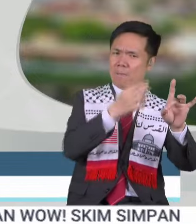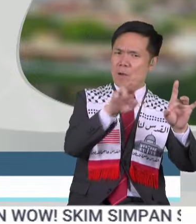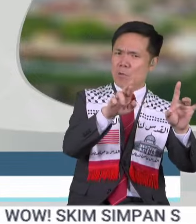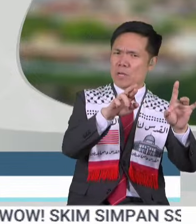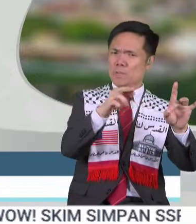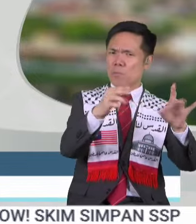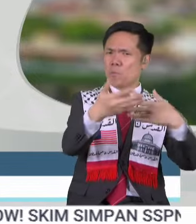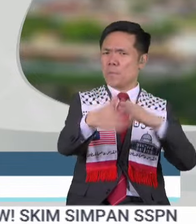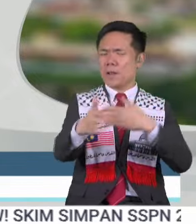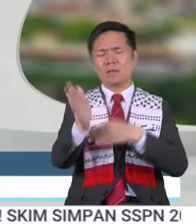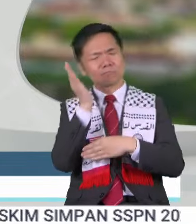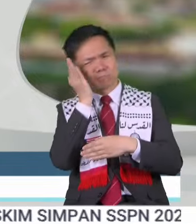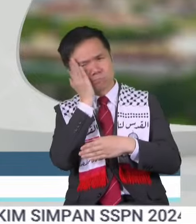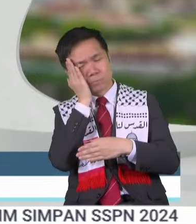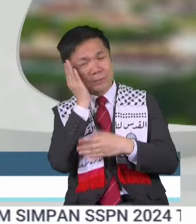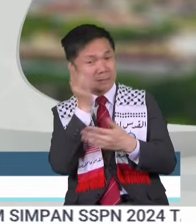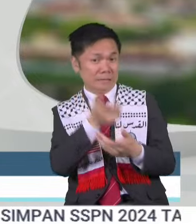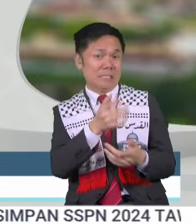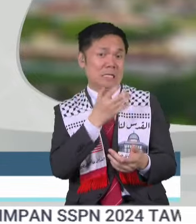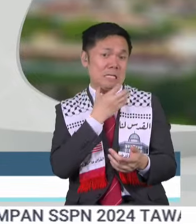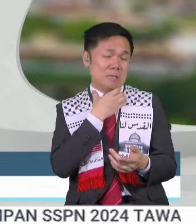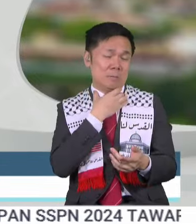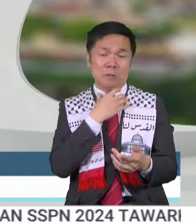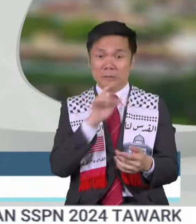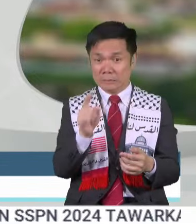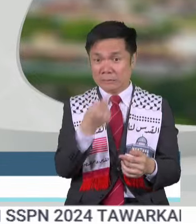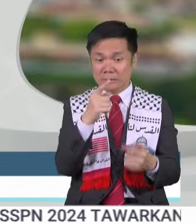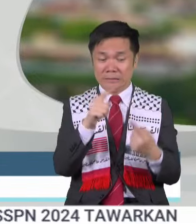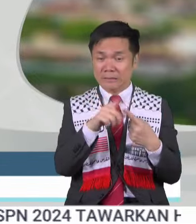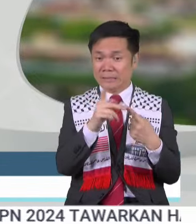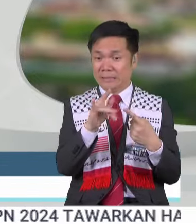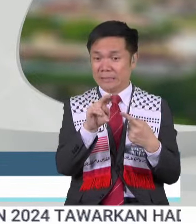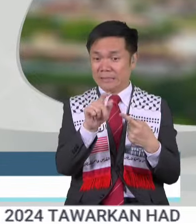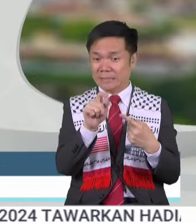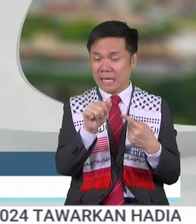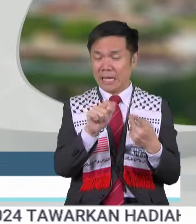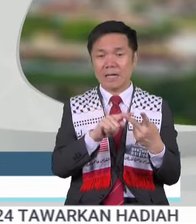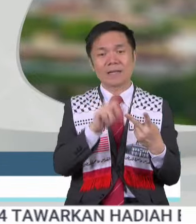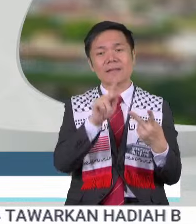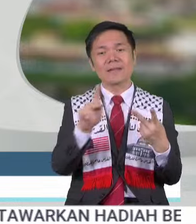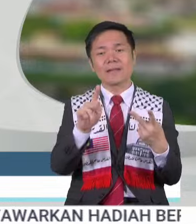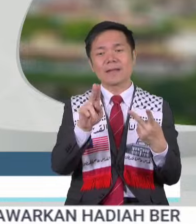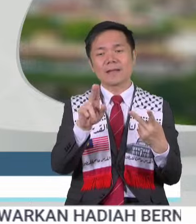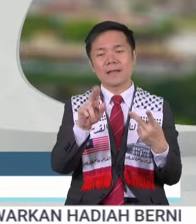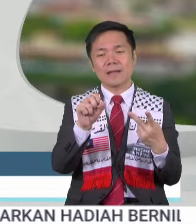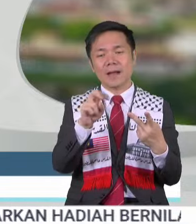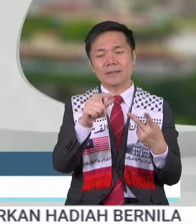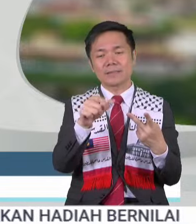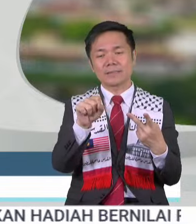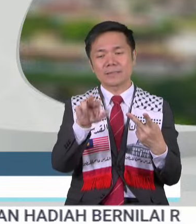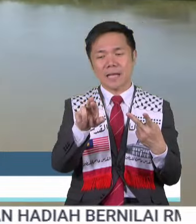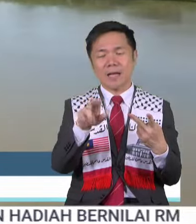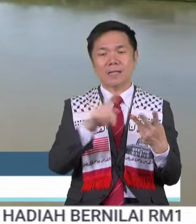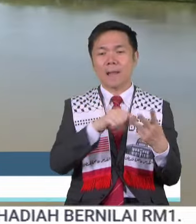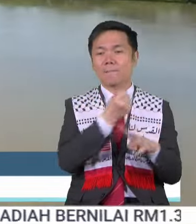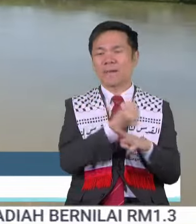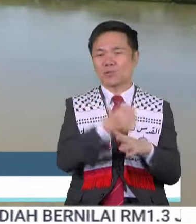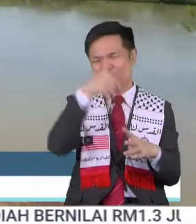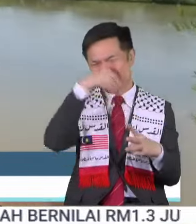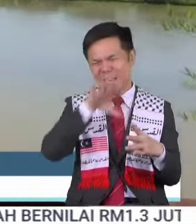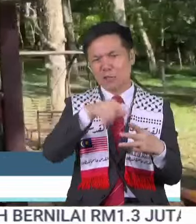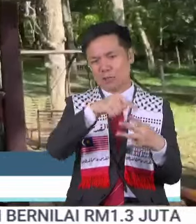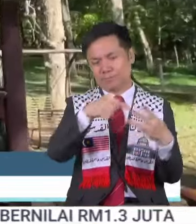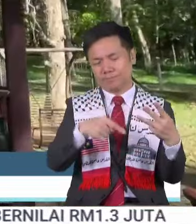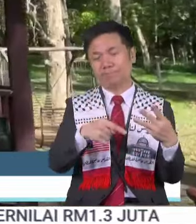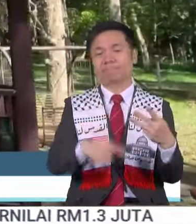bilik di wilayah pelancongan kereta Ipoh melibatkan daerah kintar Kuala kangsar Kampar dan Batu Gajah sebagai